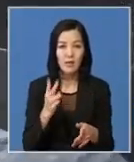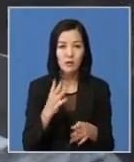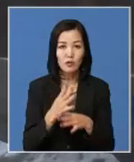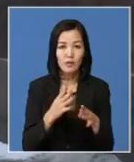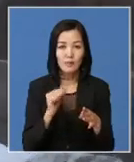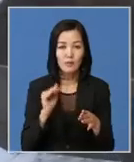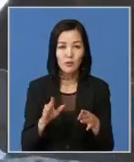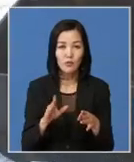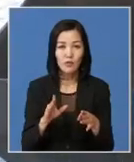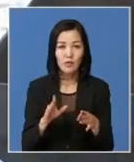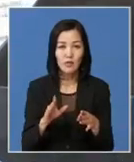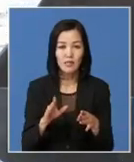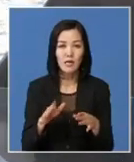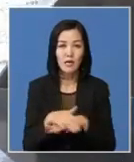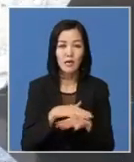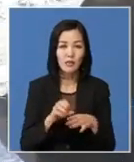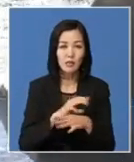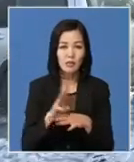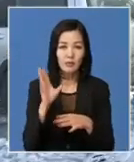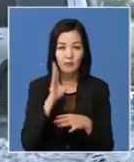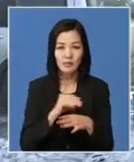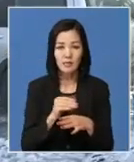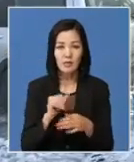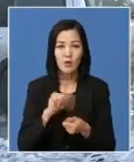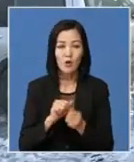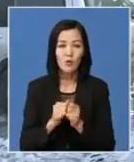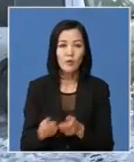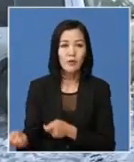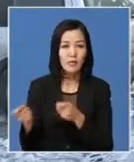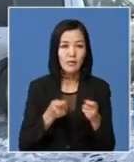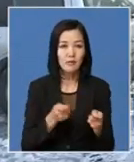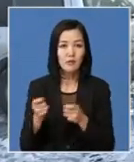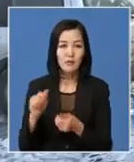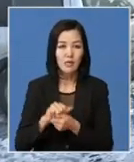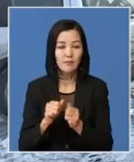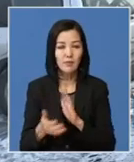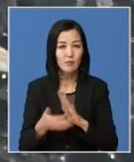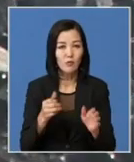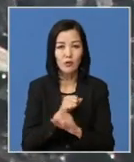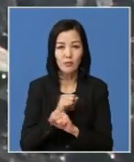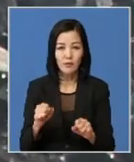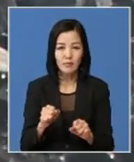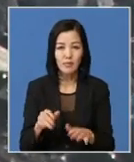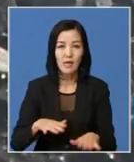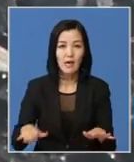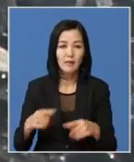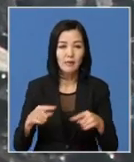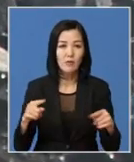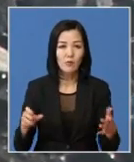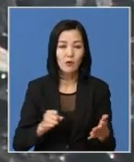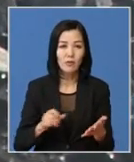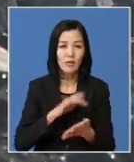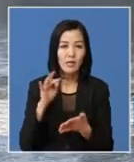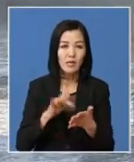көмір біраз уақытқа дейін тұрғындардың қажетін өтей алады екен. Көмір тасымалдаушыларда қатты отын тапшылығын болдырмаймыз деп отыр. Аймақтағы өзге